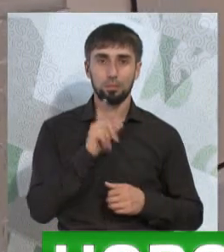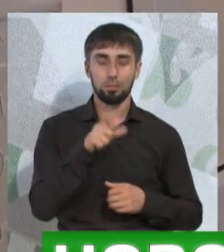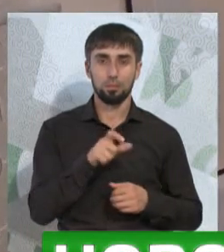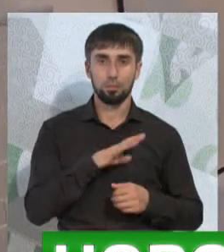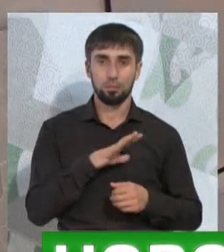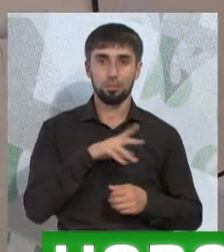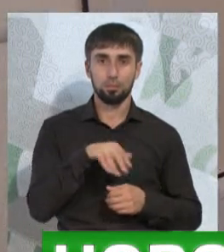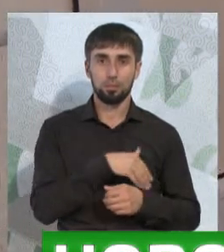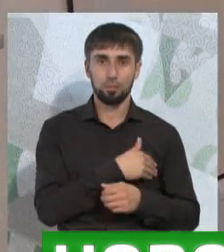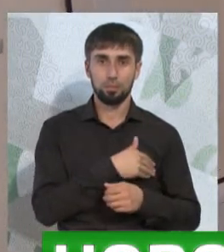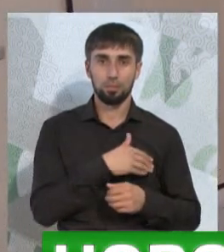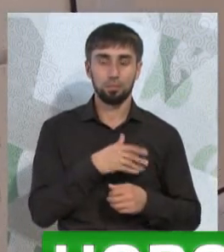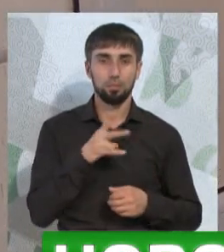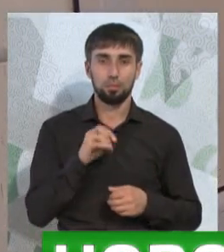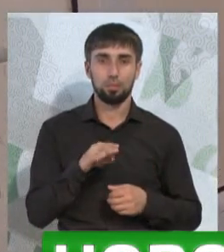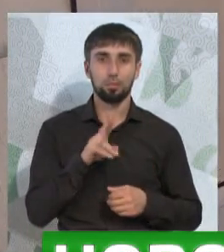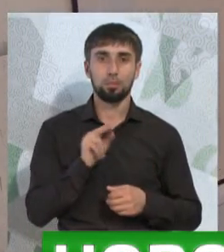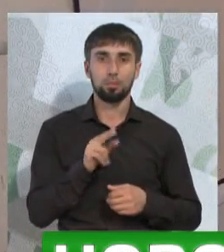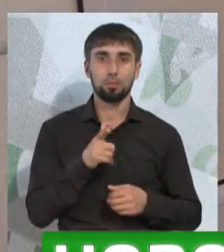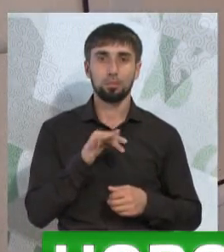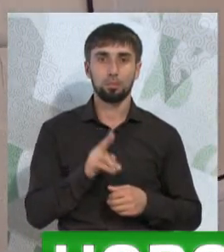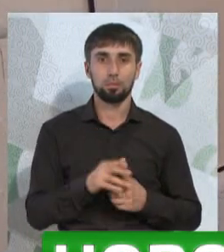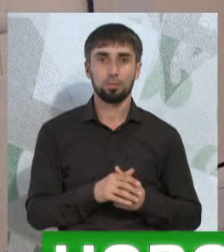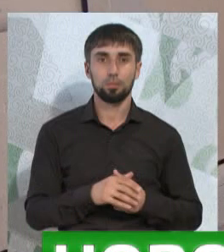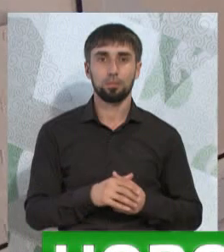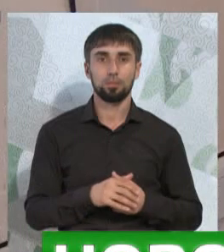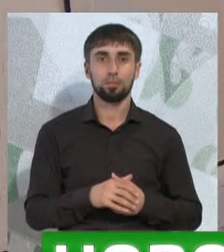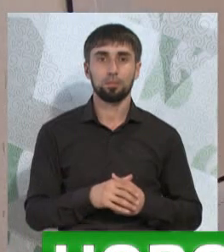вот подмышки кладут? Нет. А какой градусник?